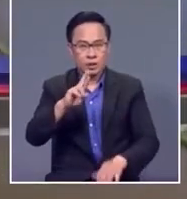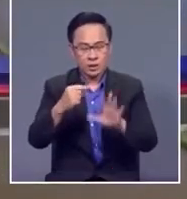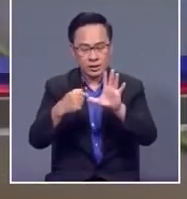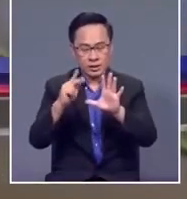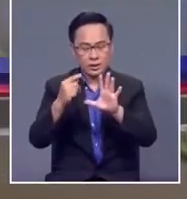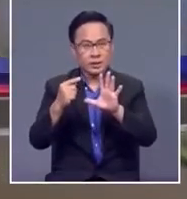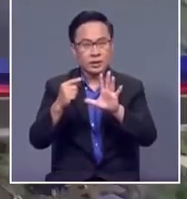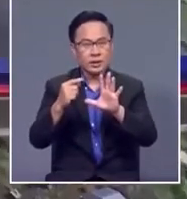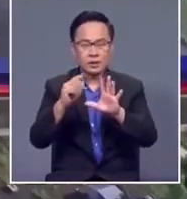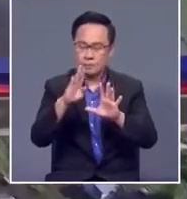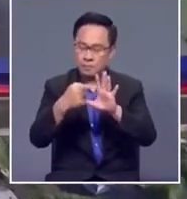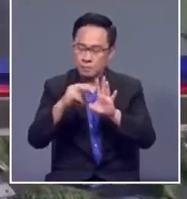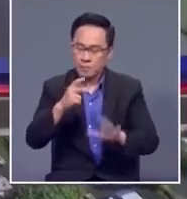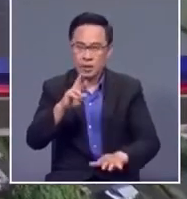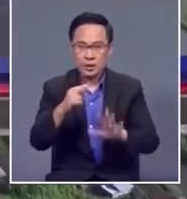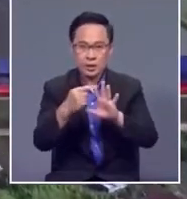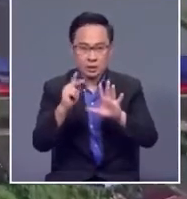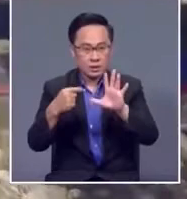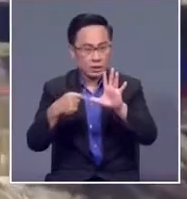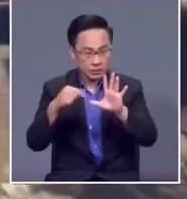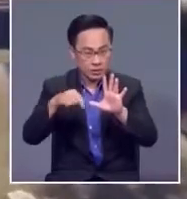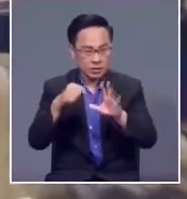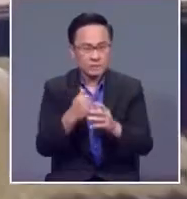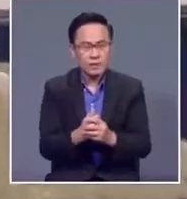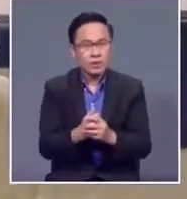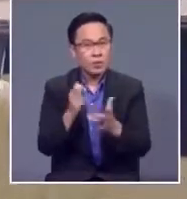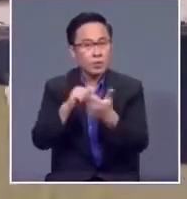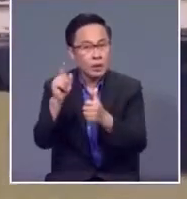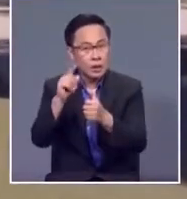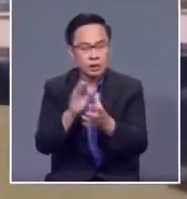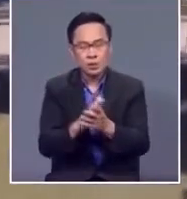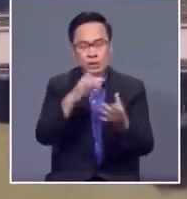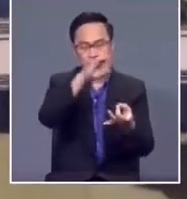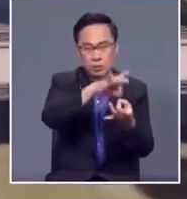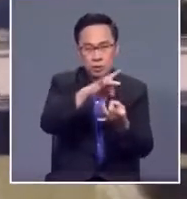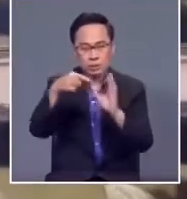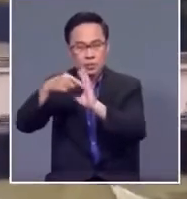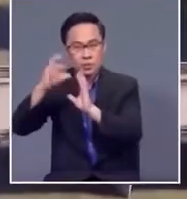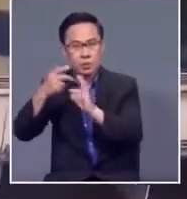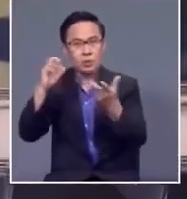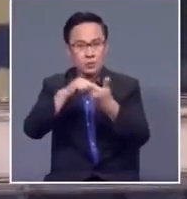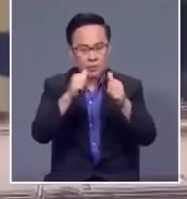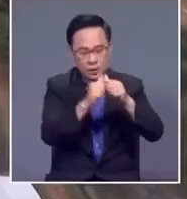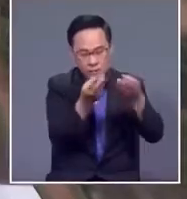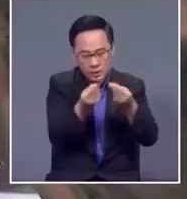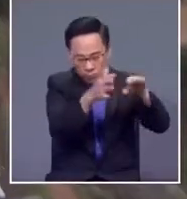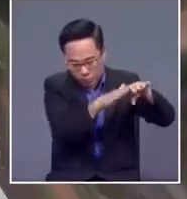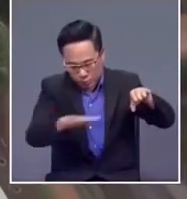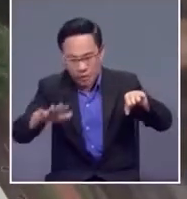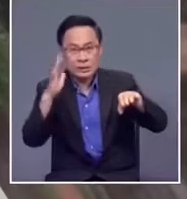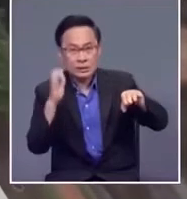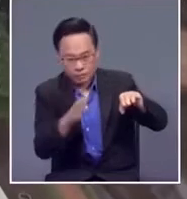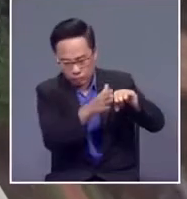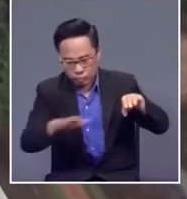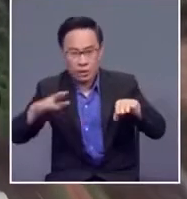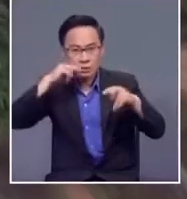โขทัยแล้วก็จังหวัดพิษณุโลกนะครับเป็นพื้นที่ลุ่มต่ำนะครับโดยเฉพาะยิ่งบริเวณอำเภอบางระกำเนี่ยจะมี